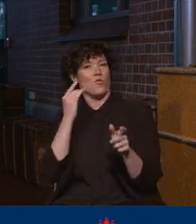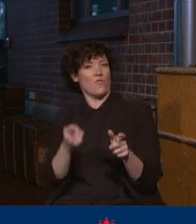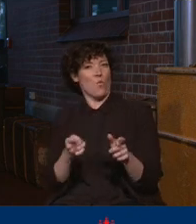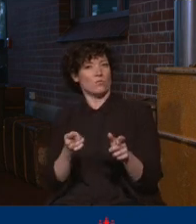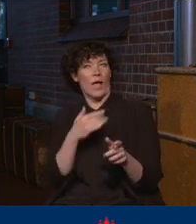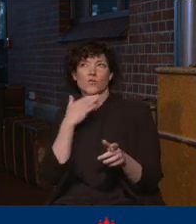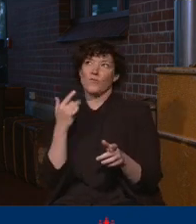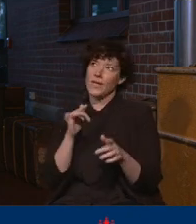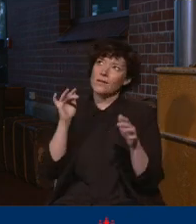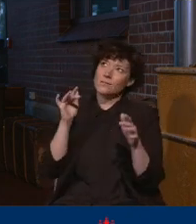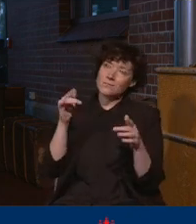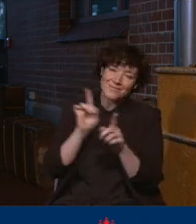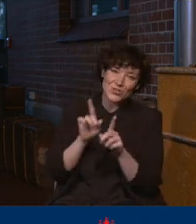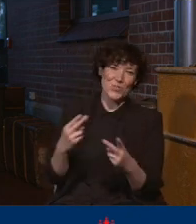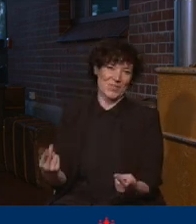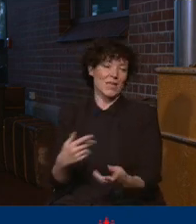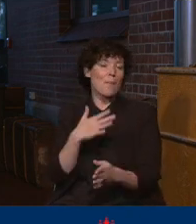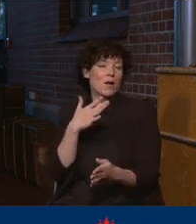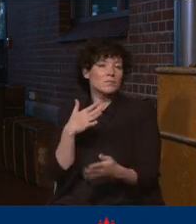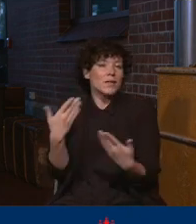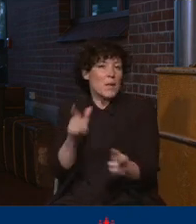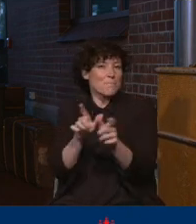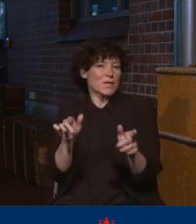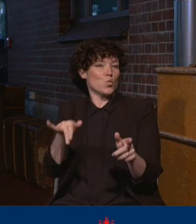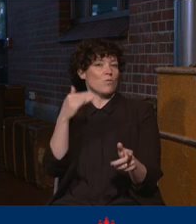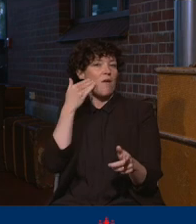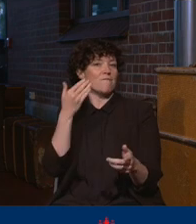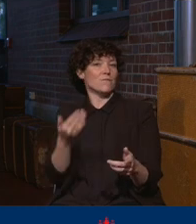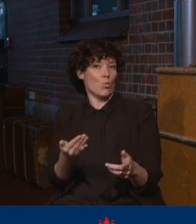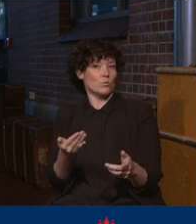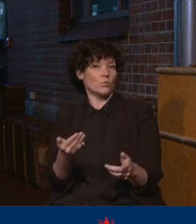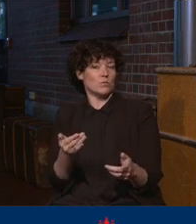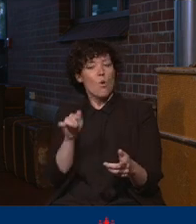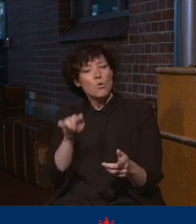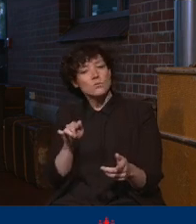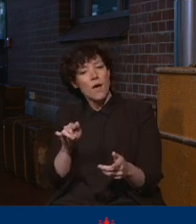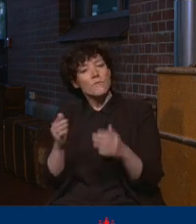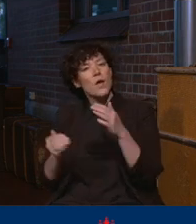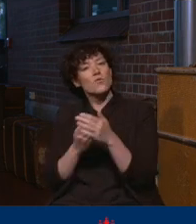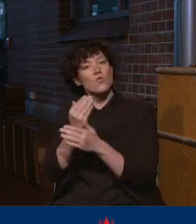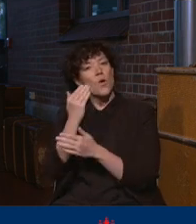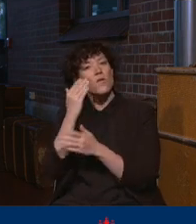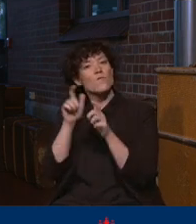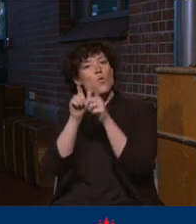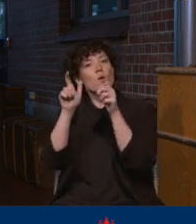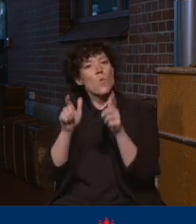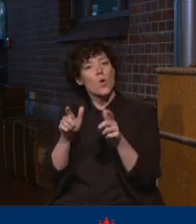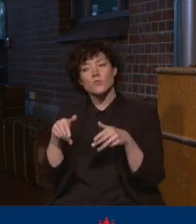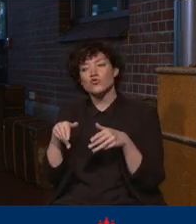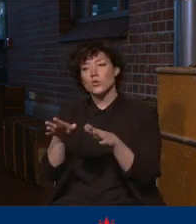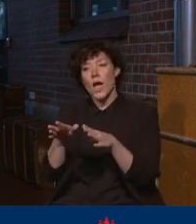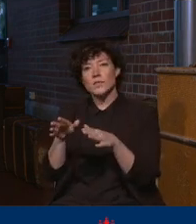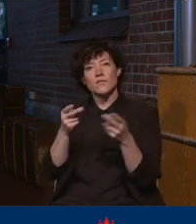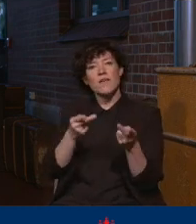nicht aber es wundert menschen da sind ja jetzt neue wohngebäude und straßen verlegt worden